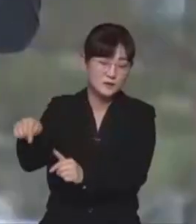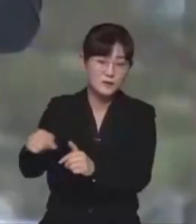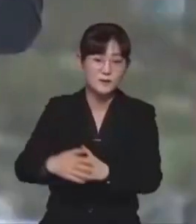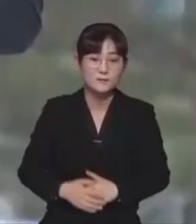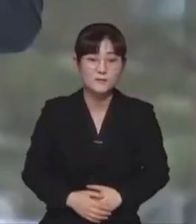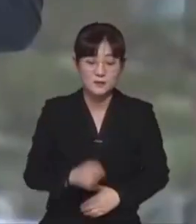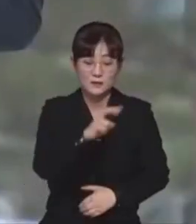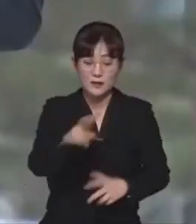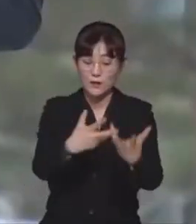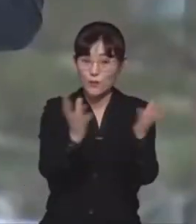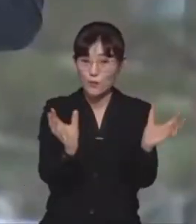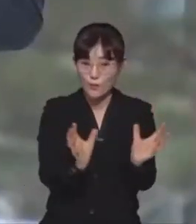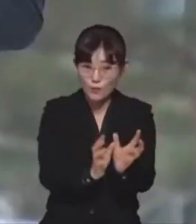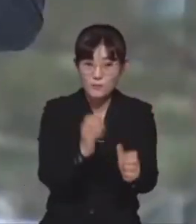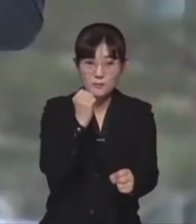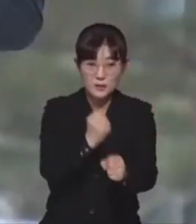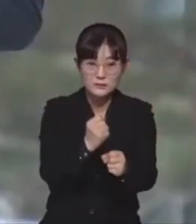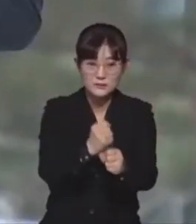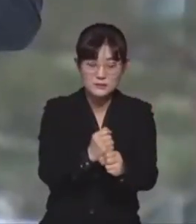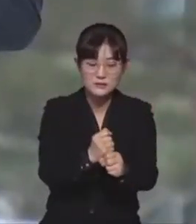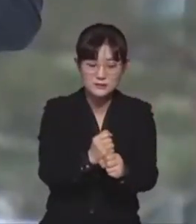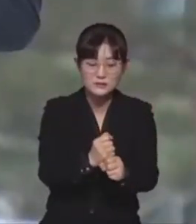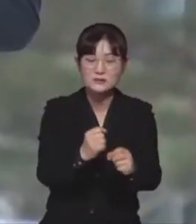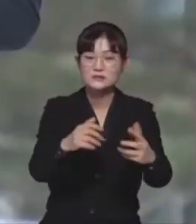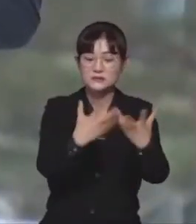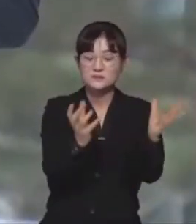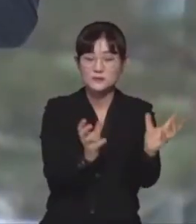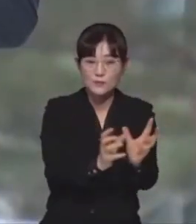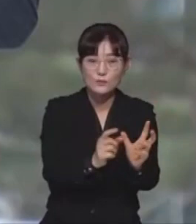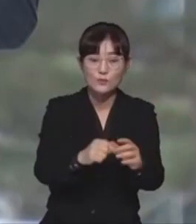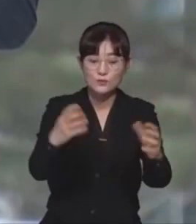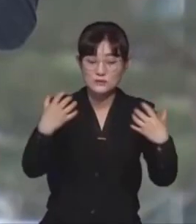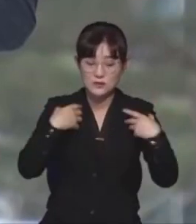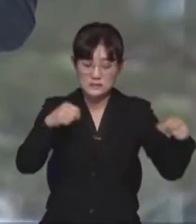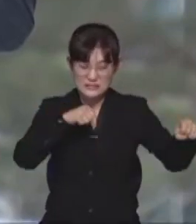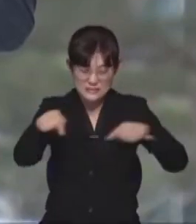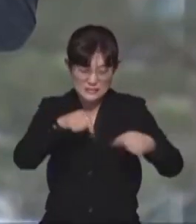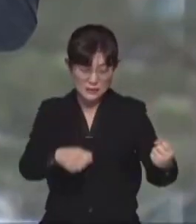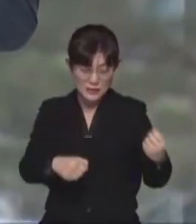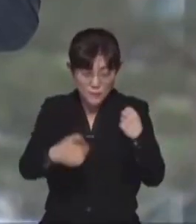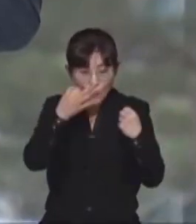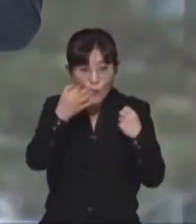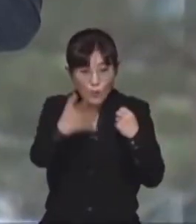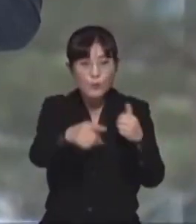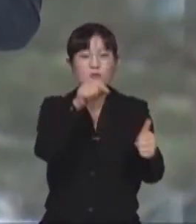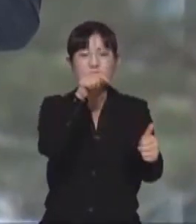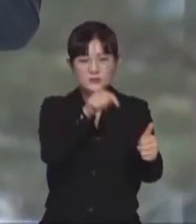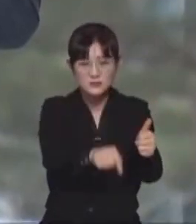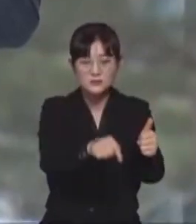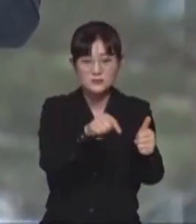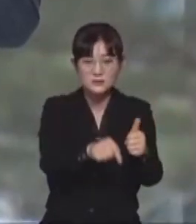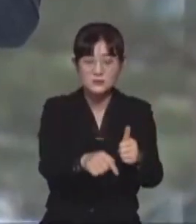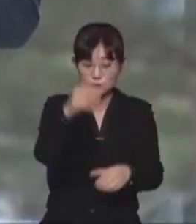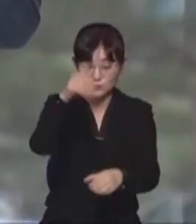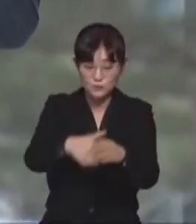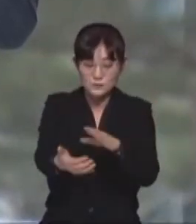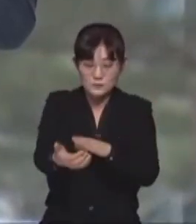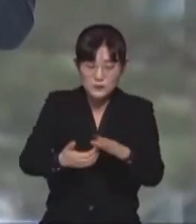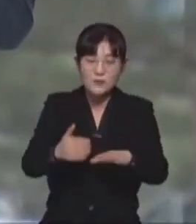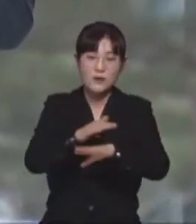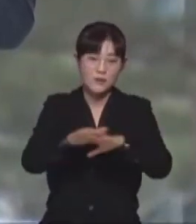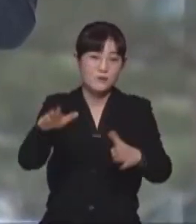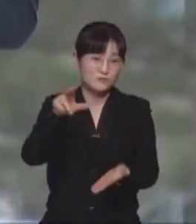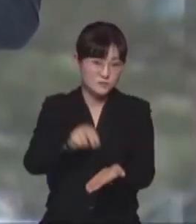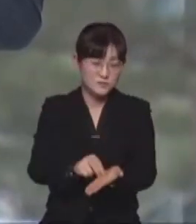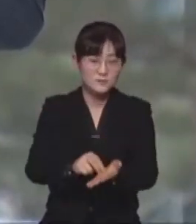대안 세력으로 민주당을 대신할 수 있는 정치적 역량을 유권자들에게 얼마나 보여줄 수 있을지가 총선 전 최대